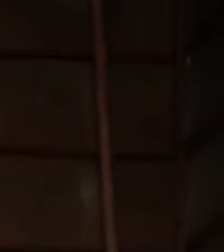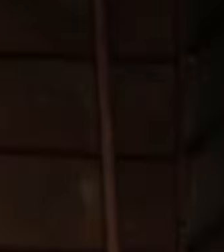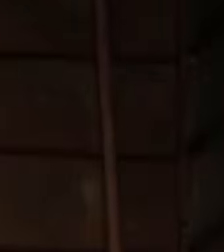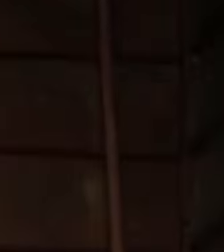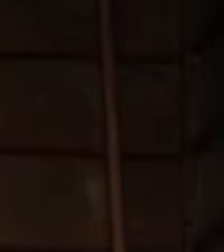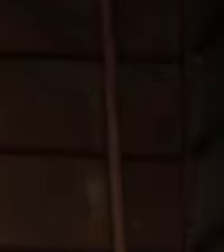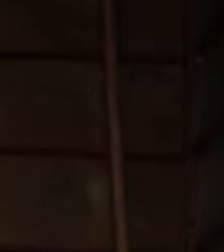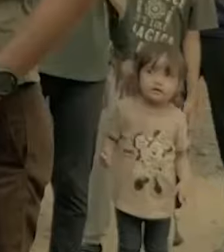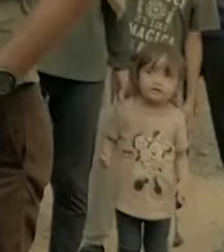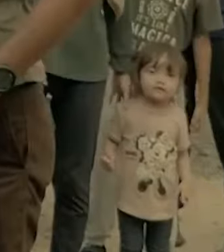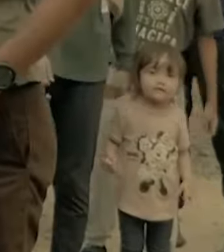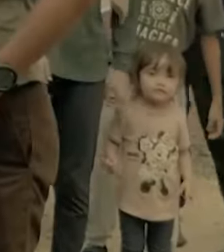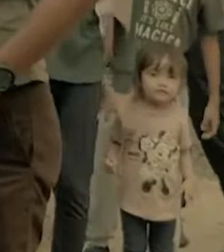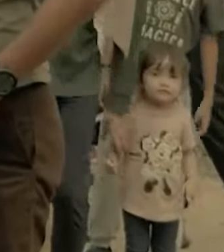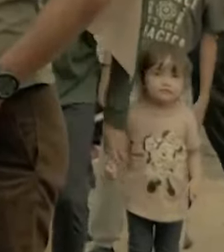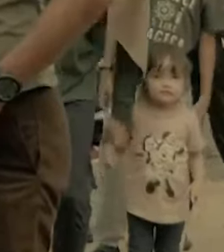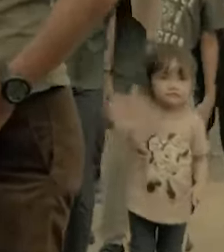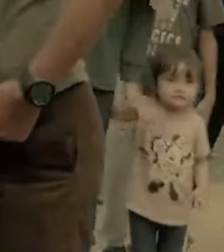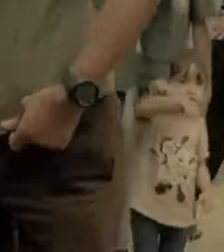Betul royong bersihkan kawasan kita.